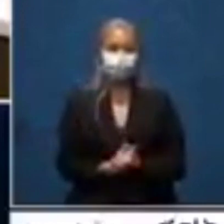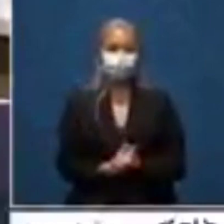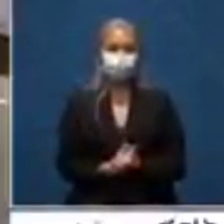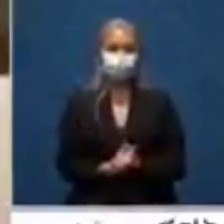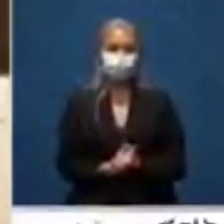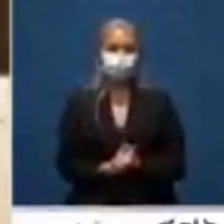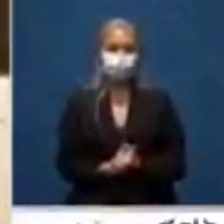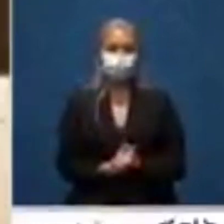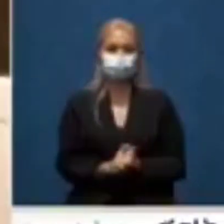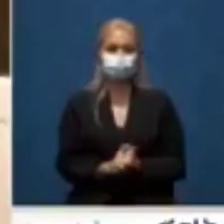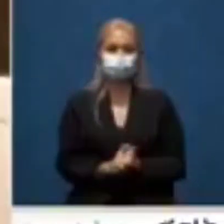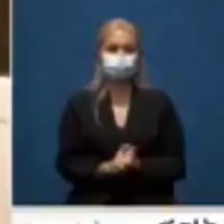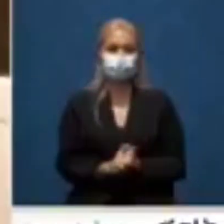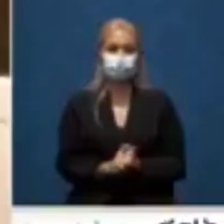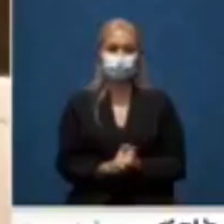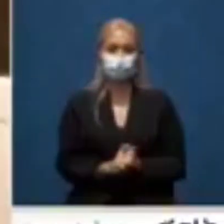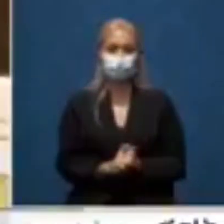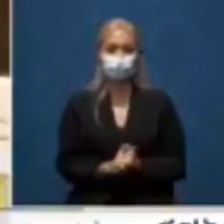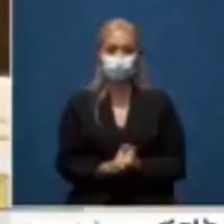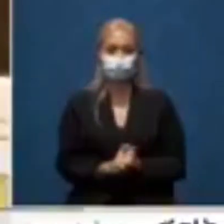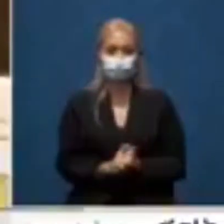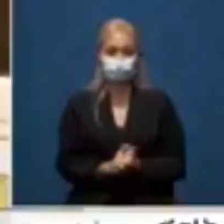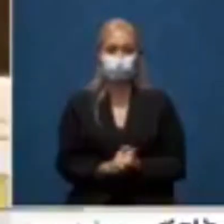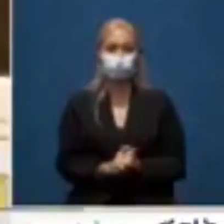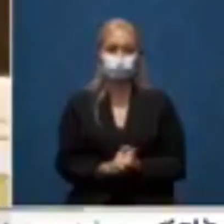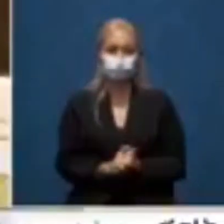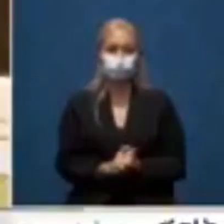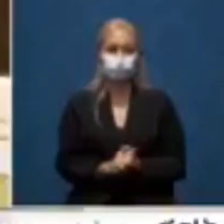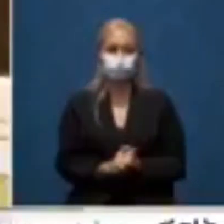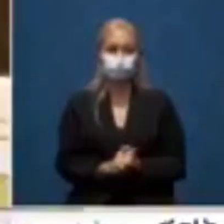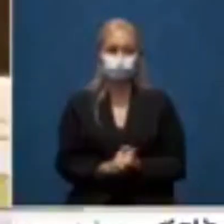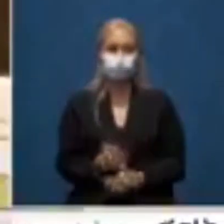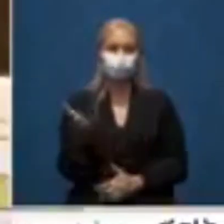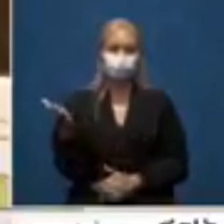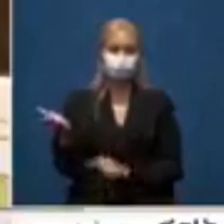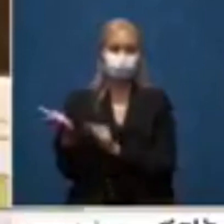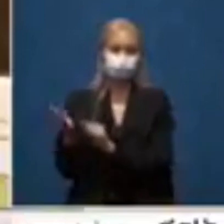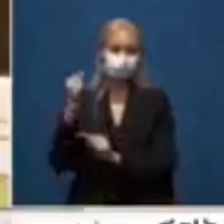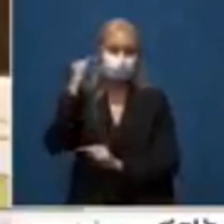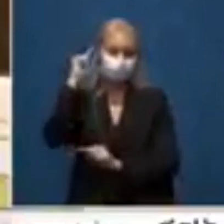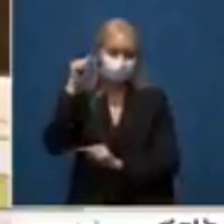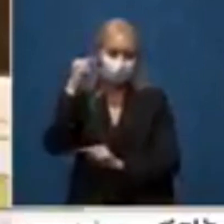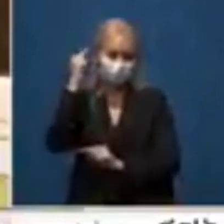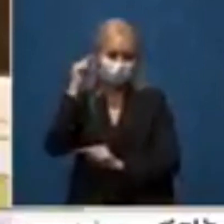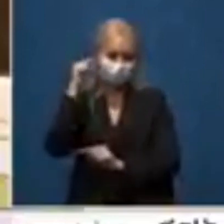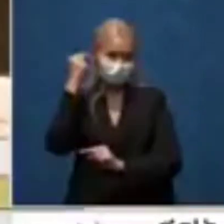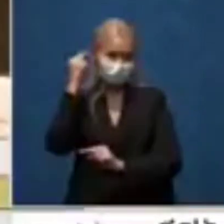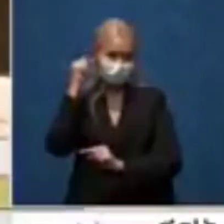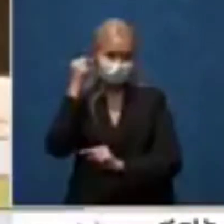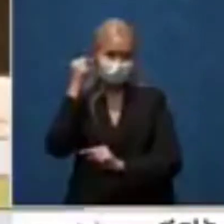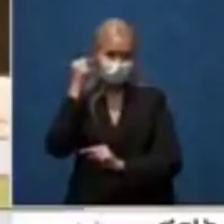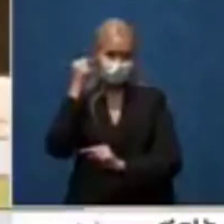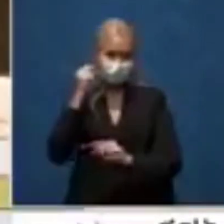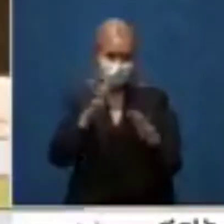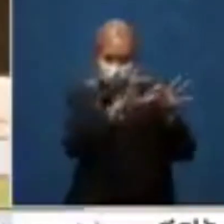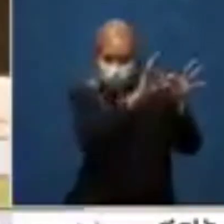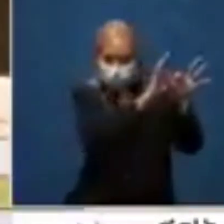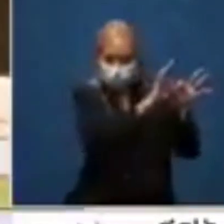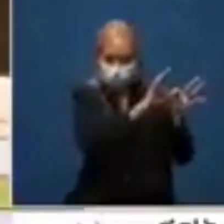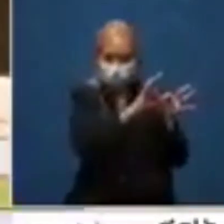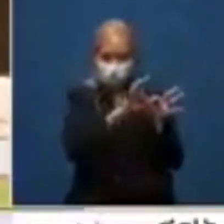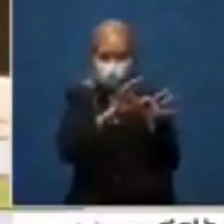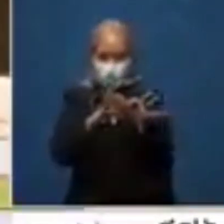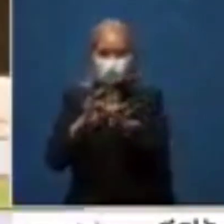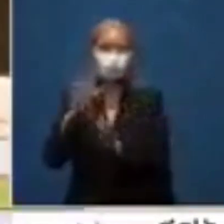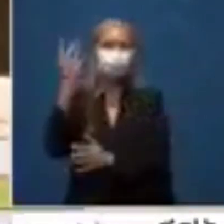ขออภัยเพราะว่าที่คุณธรรมราชพูดเนี่ยมันเป็นโยงถึงเหตุการณ์เมื่อวานที่ท่านประธานชว